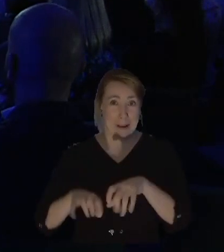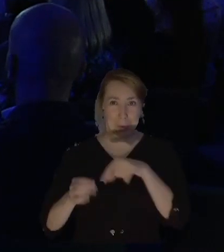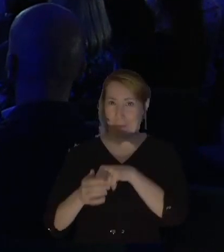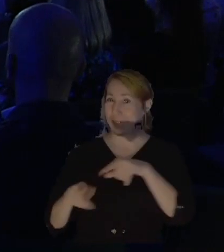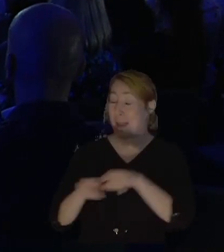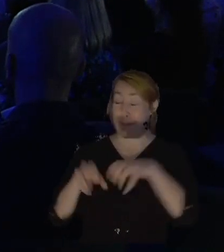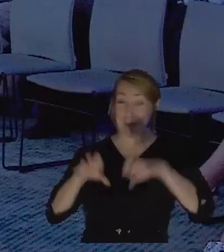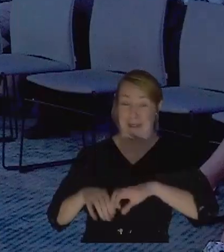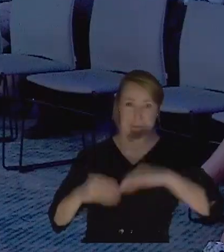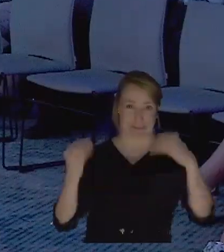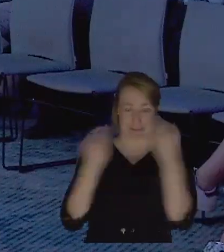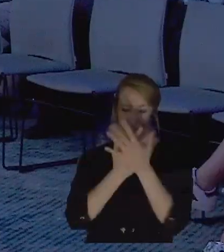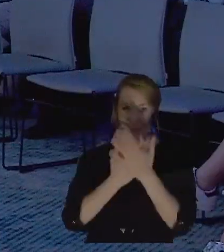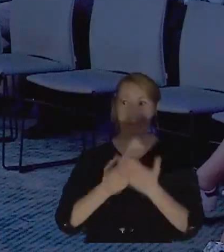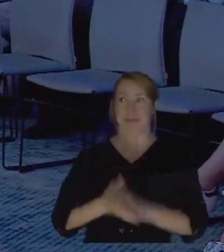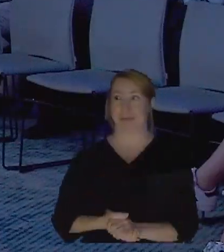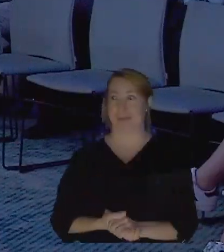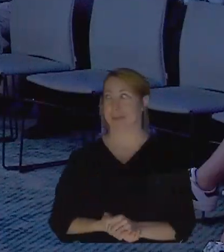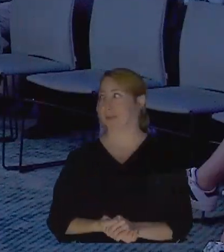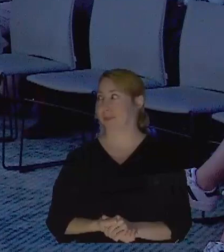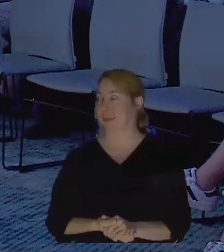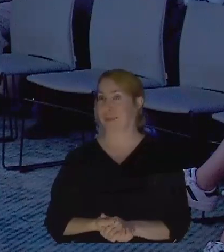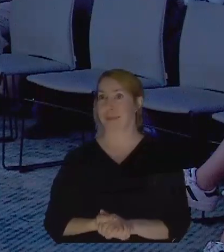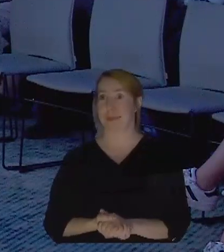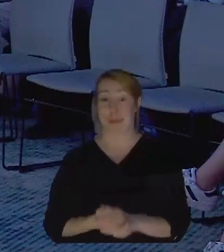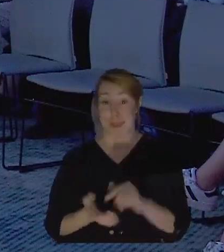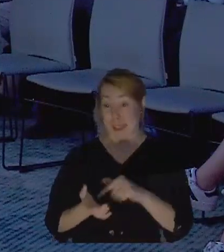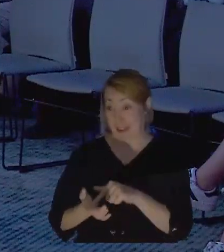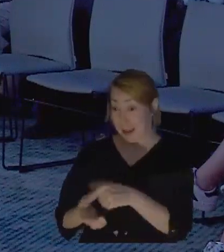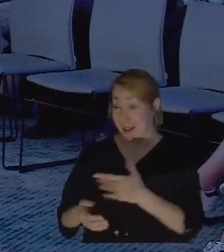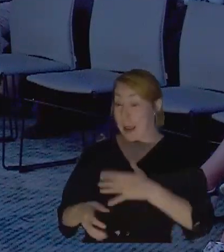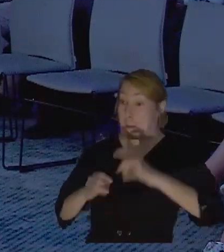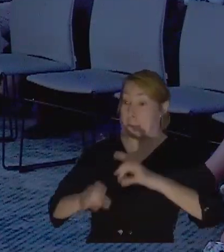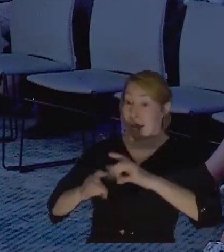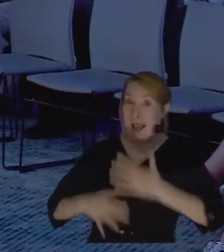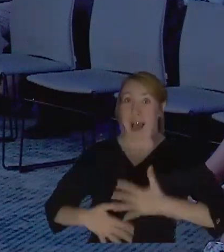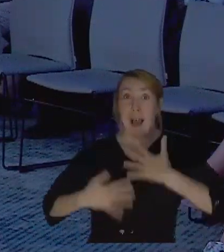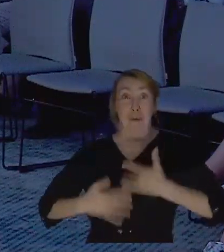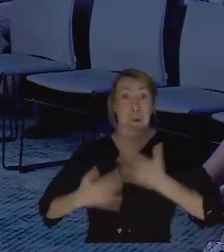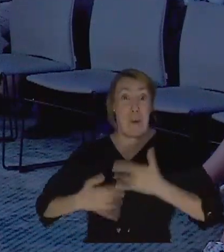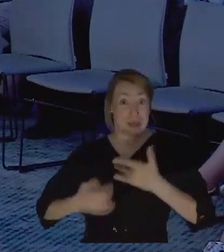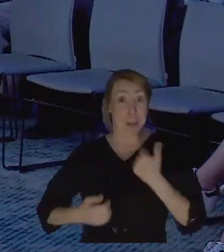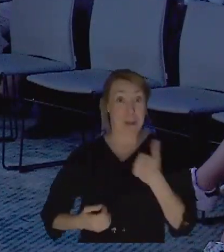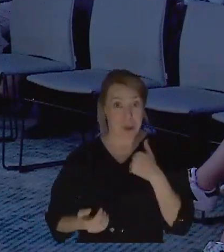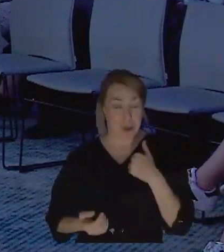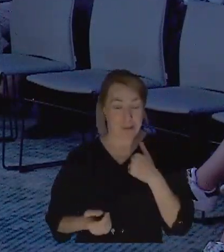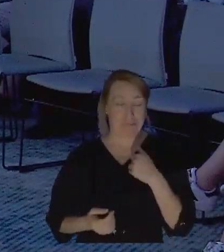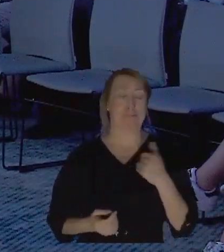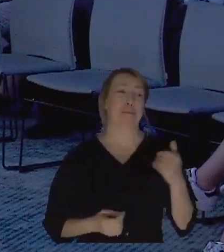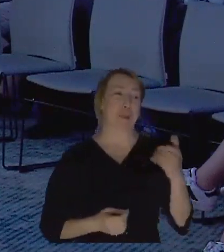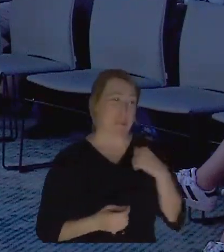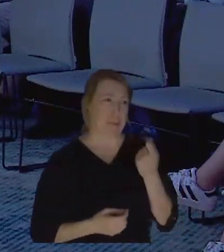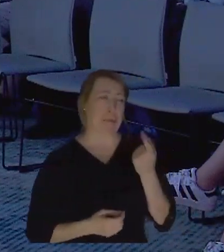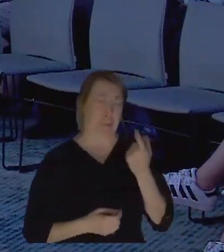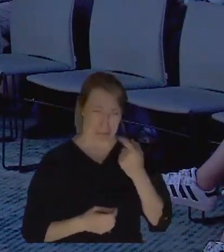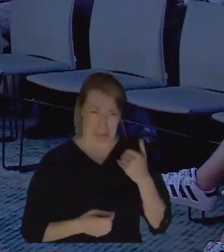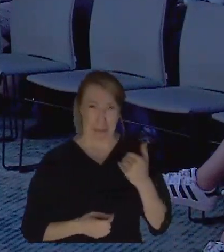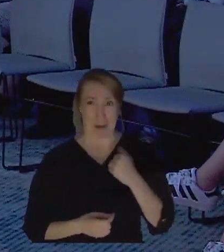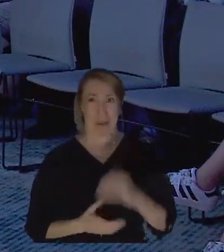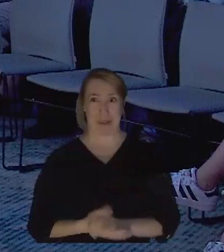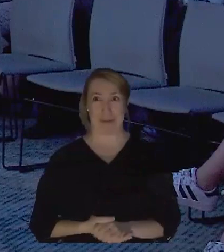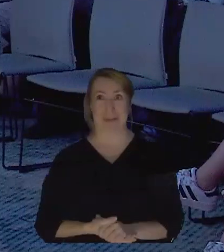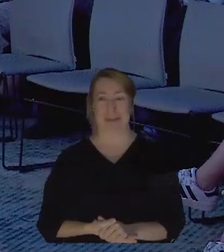spodziewał. Czy wpadł Pan kiedyś w euforię biegacza? Bywało mi się, zdarzało mi się tak bywać w